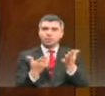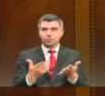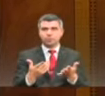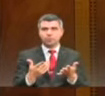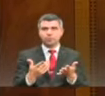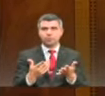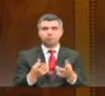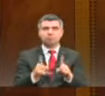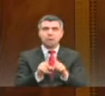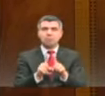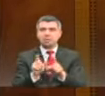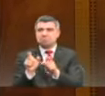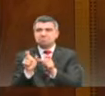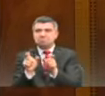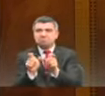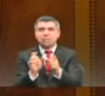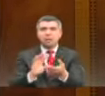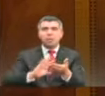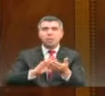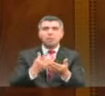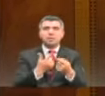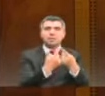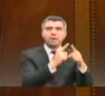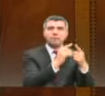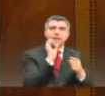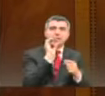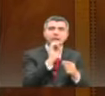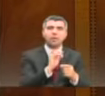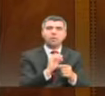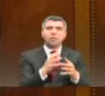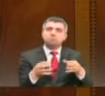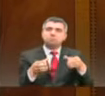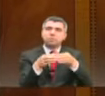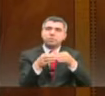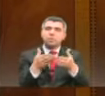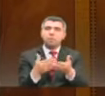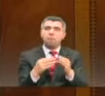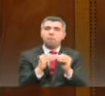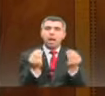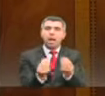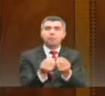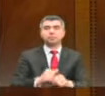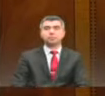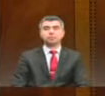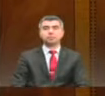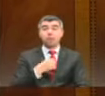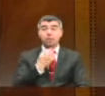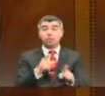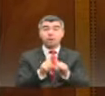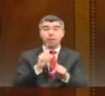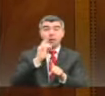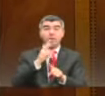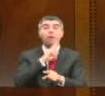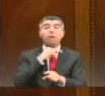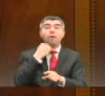الجوانب المؤسساتية، الجوانب الهيكلية، الجوانب القطاعية والجوانب الاجتماعية أيضاً. وفي هذا المجال ستسعى الحكومة